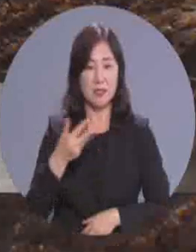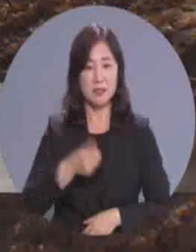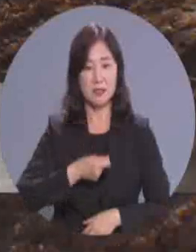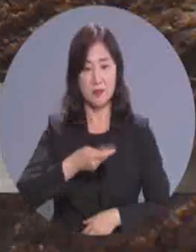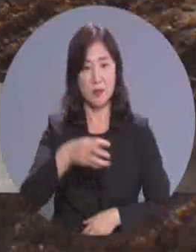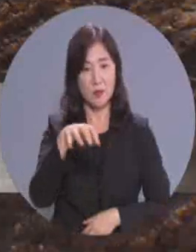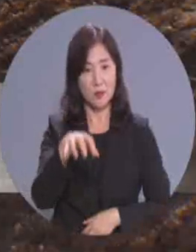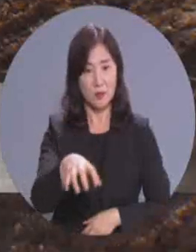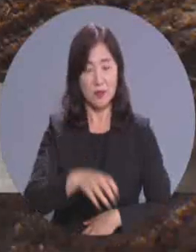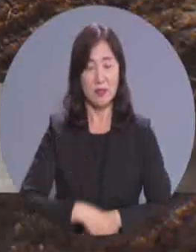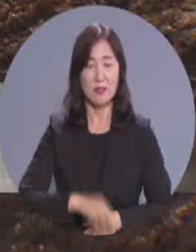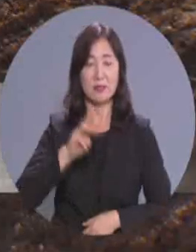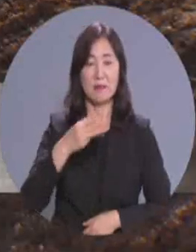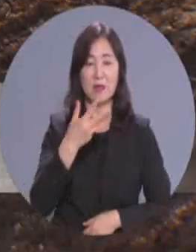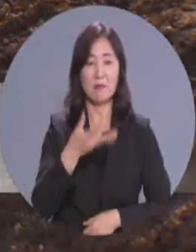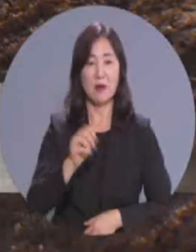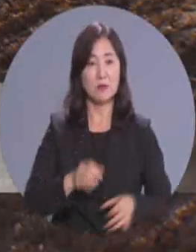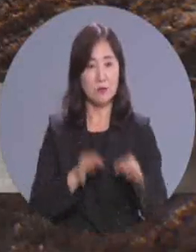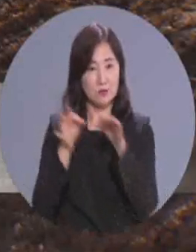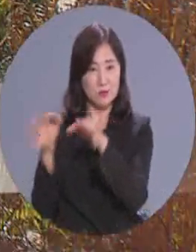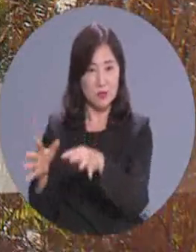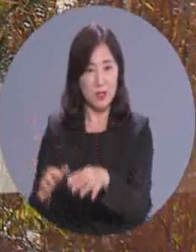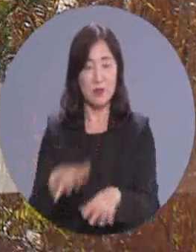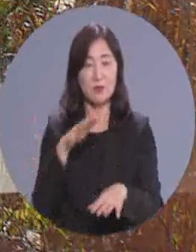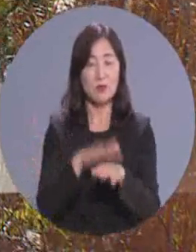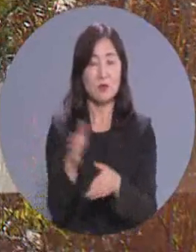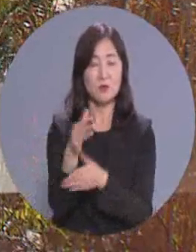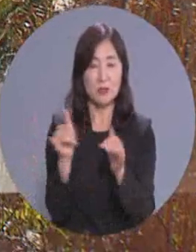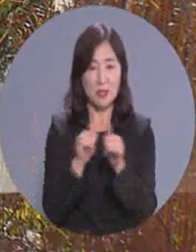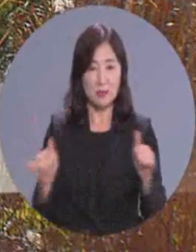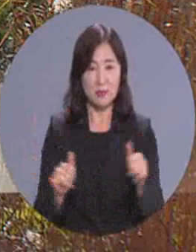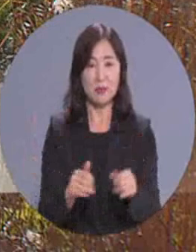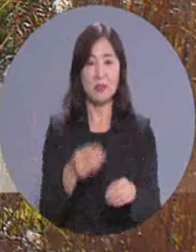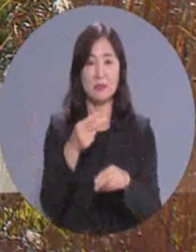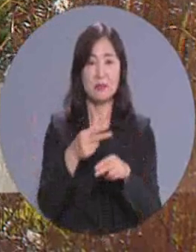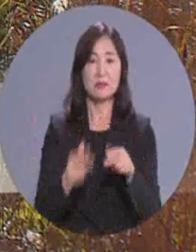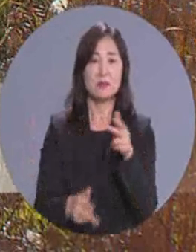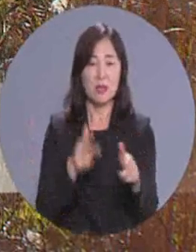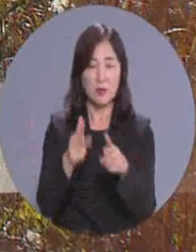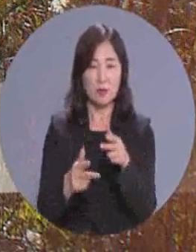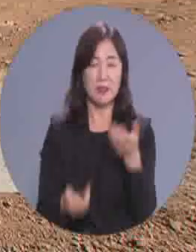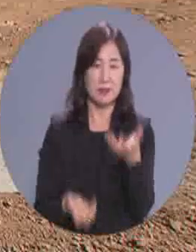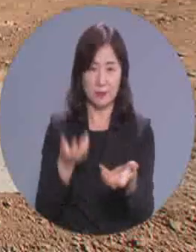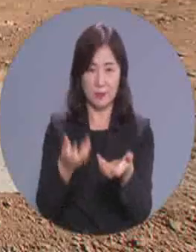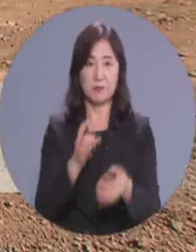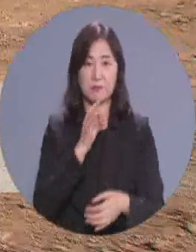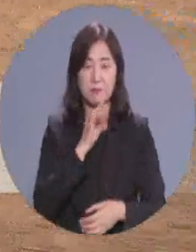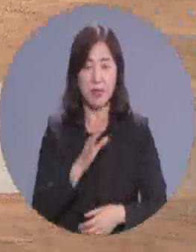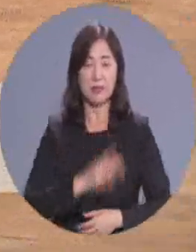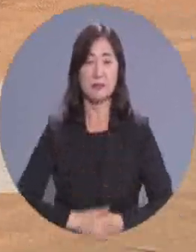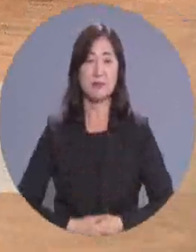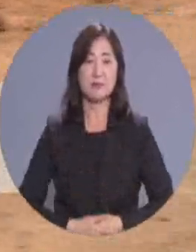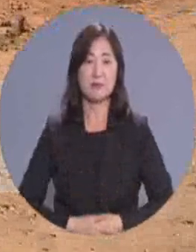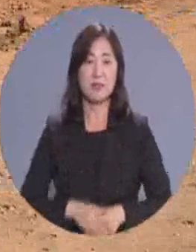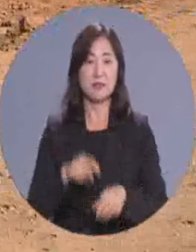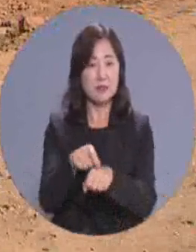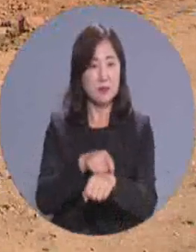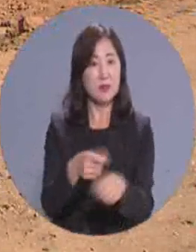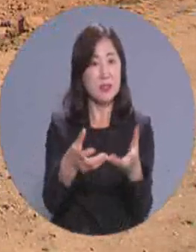면적에 308억원을 투입해 농수산물과 식료품 가공업체만 입주할 수 있는 지역특화 농공단지